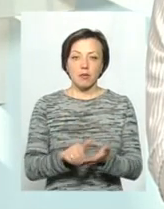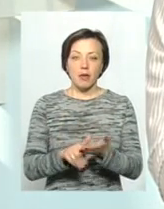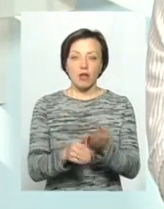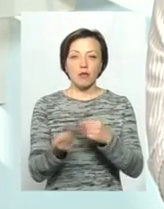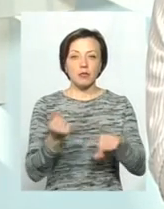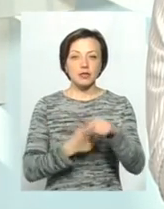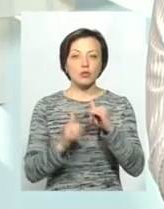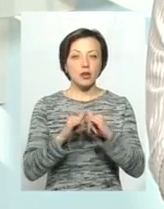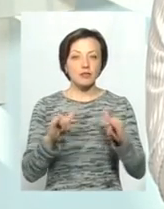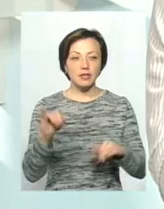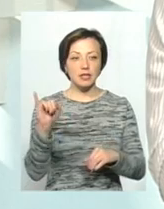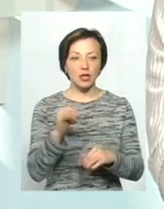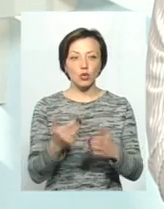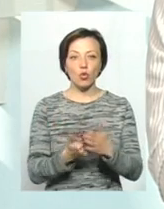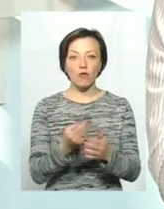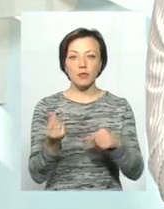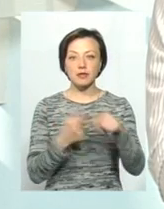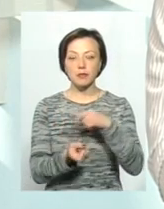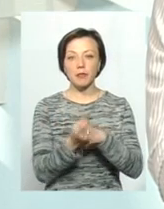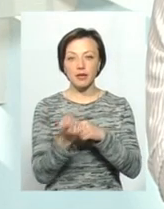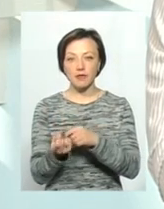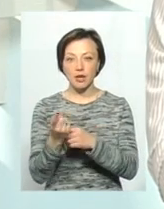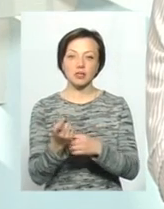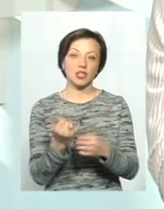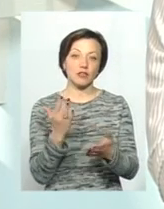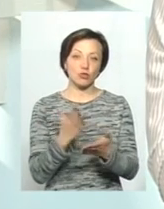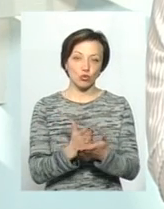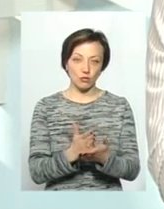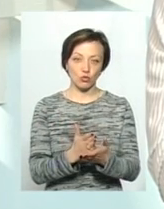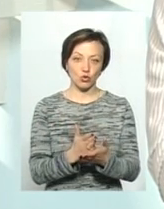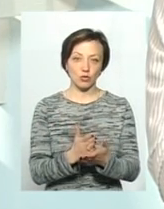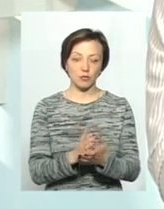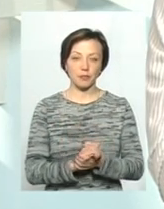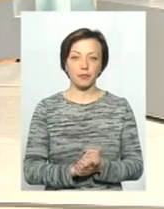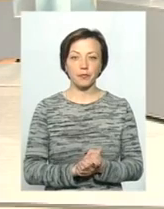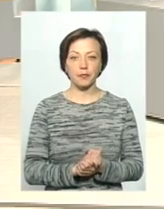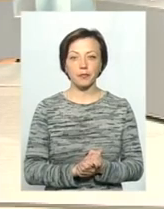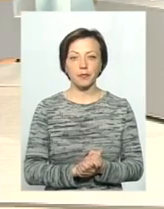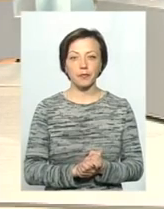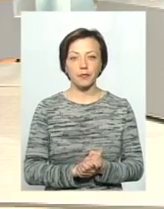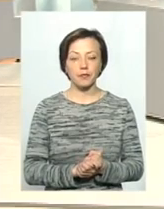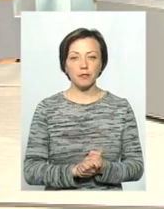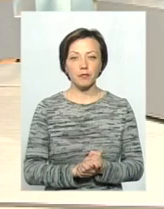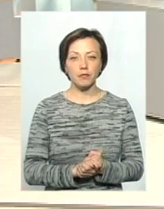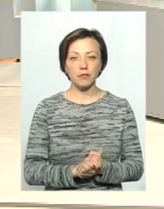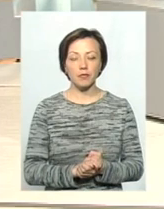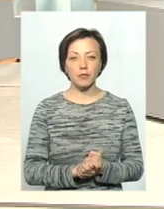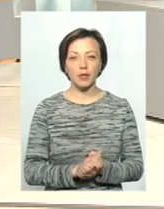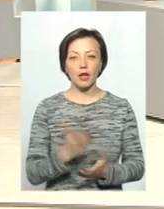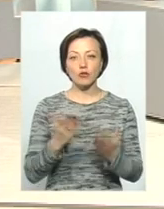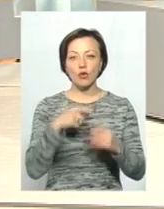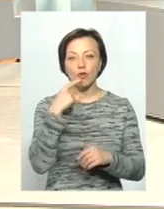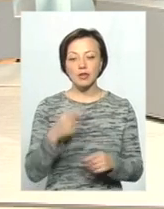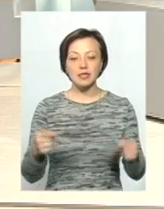розвиватися і новим бізнесам появлятися і розвиватися существуючим. Скажіть, будь ласка, якщо ми говоримо саме